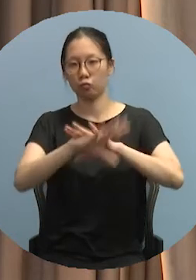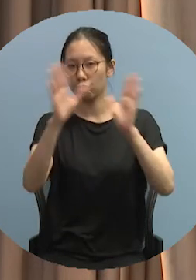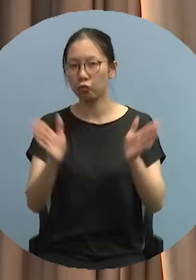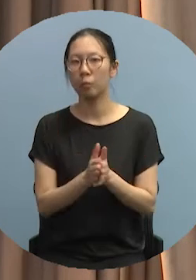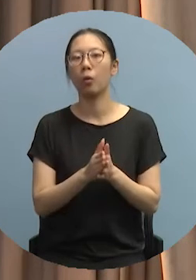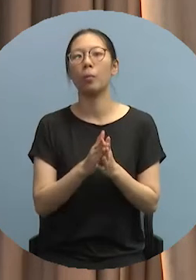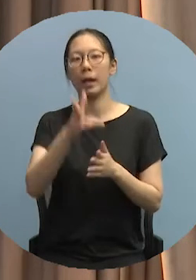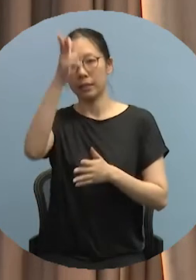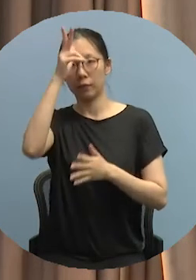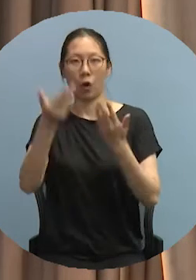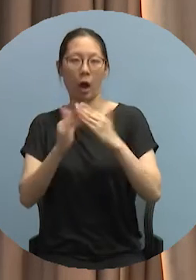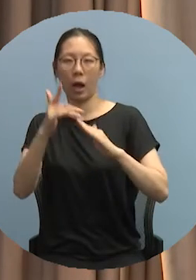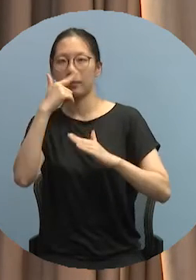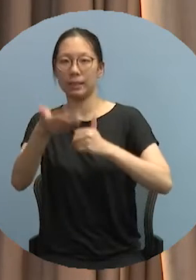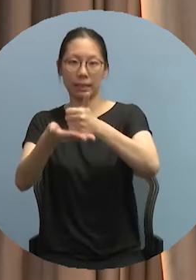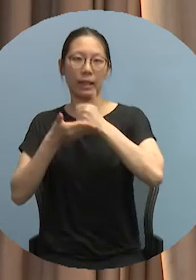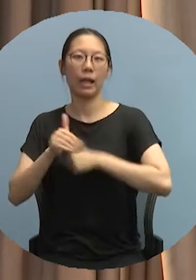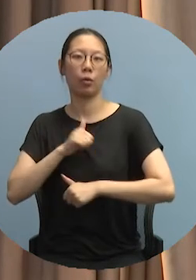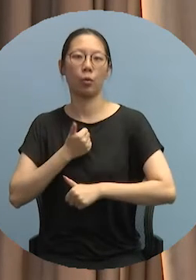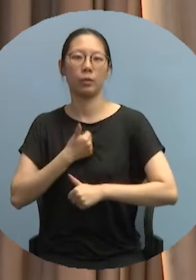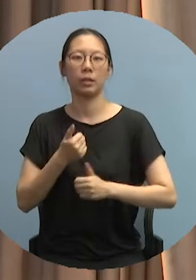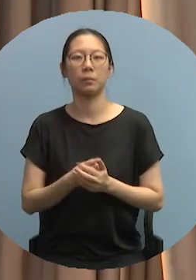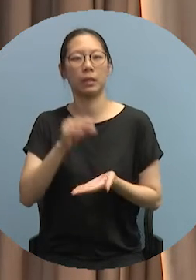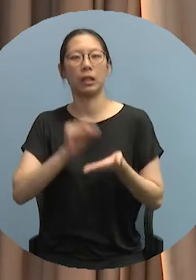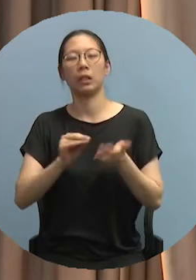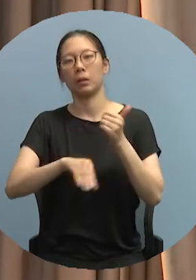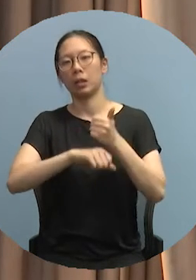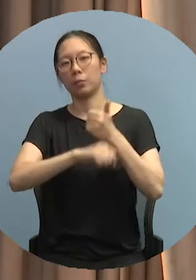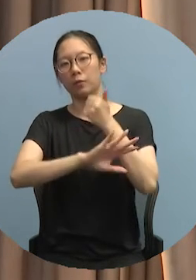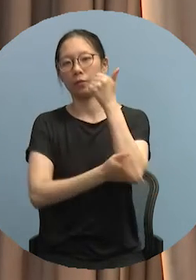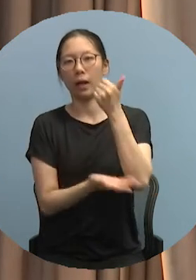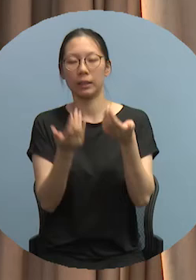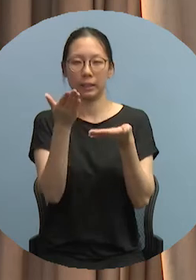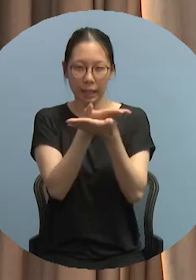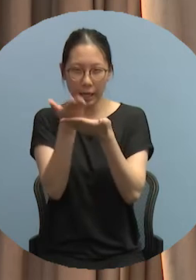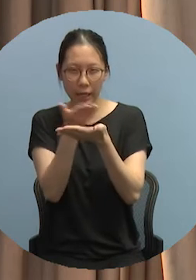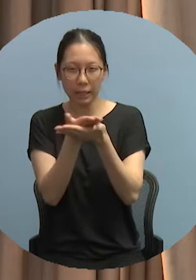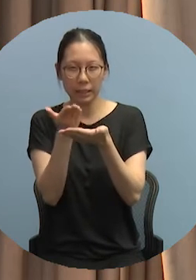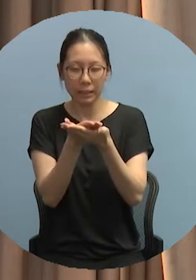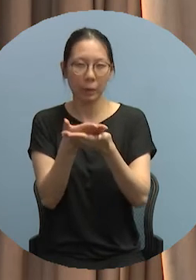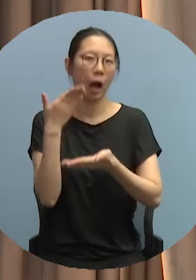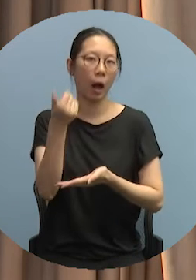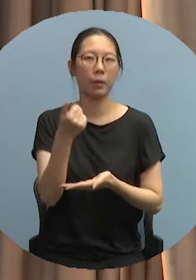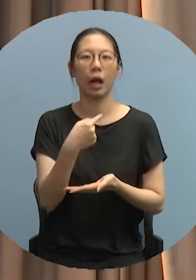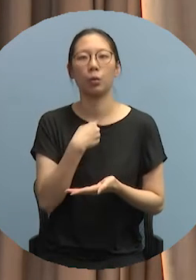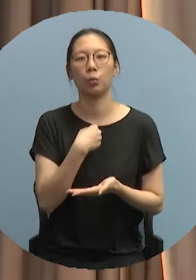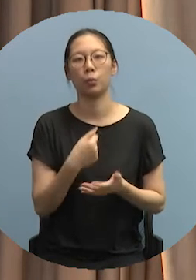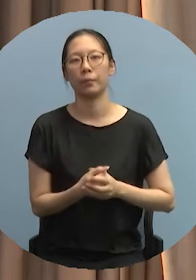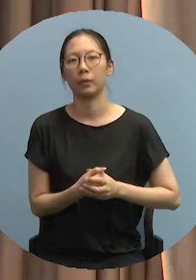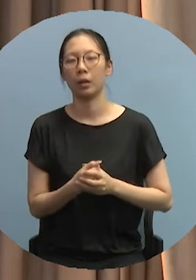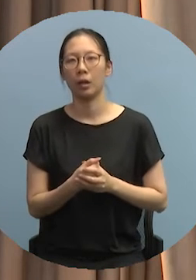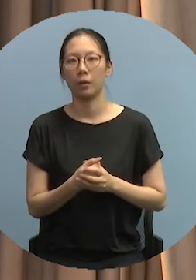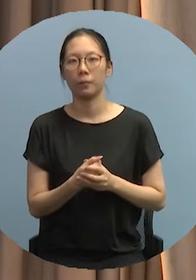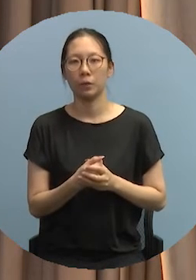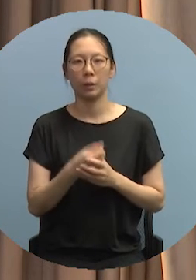我們要求所有公營學校新聘任的教師必須在基本法測試取得合格的成